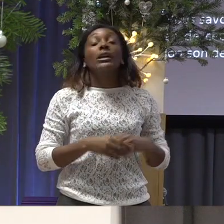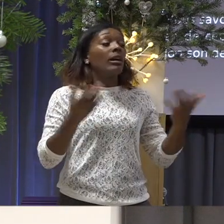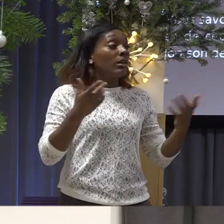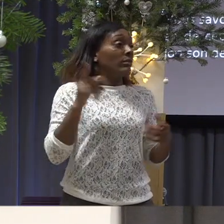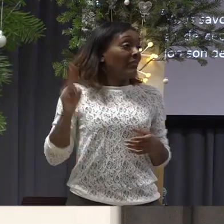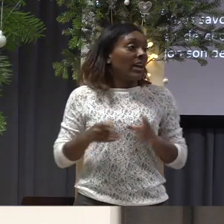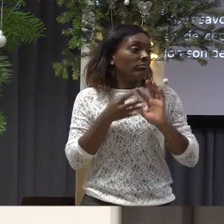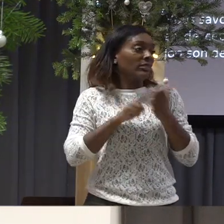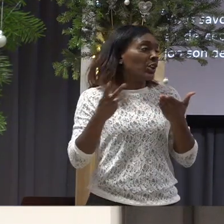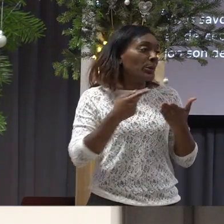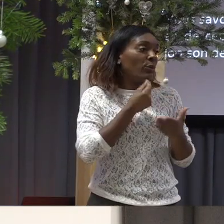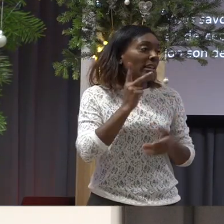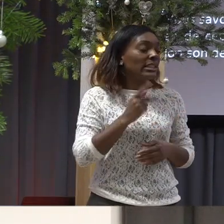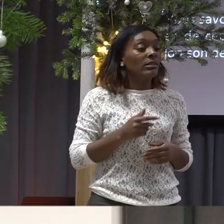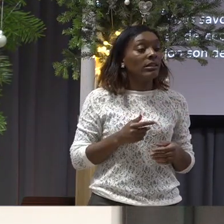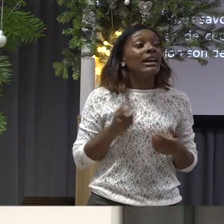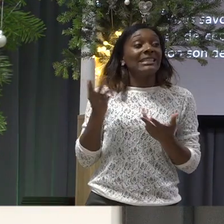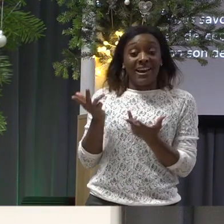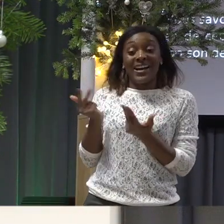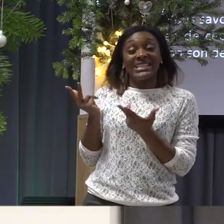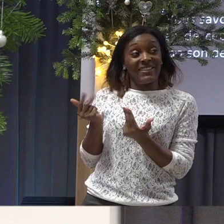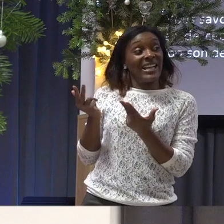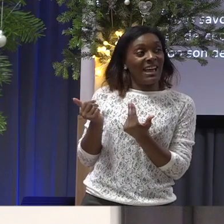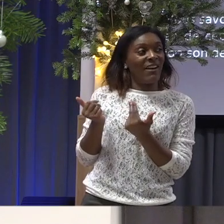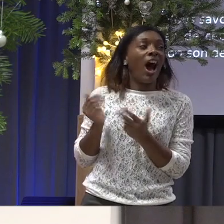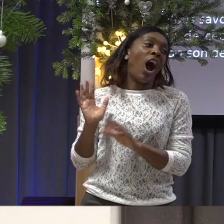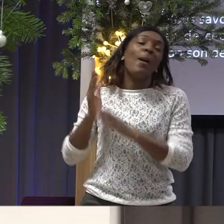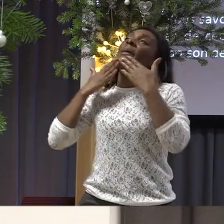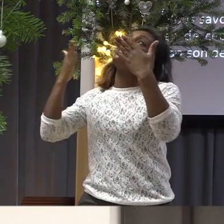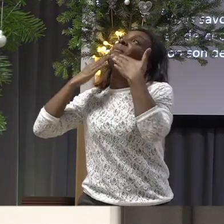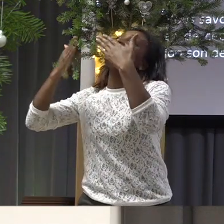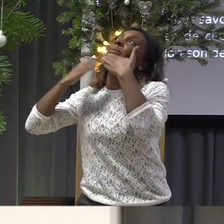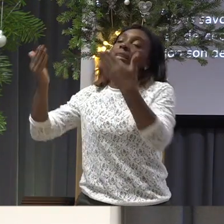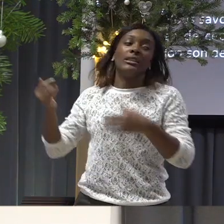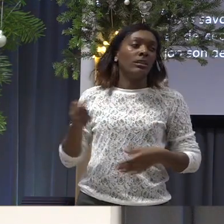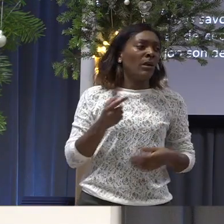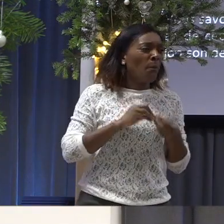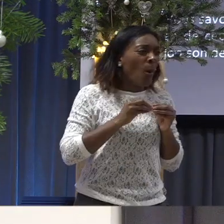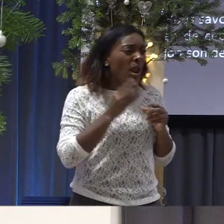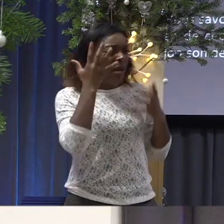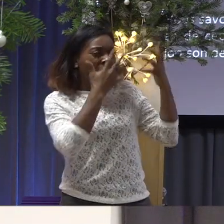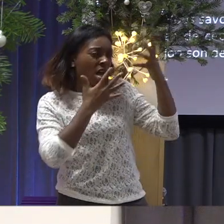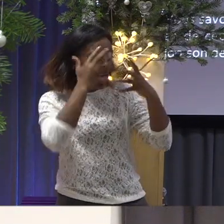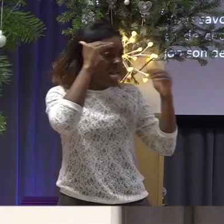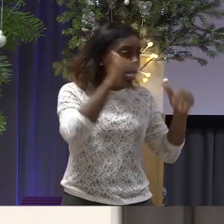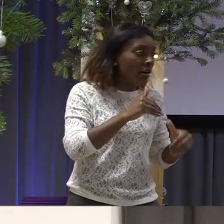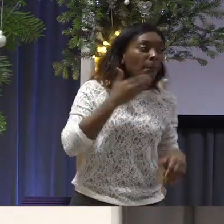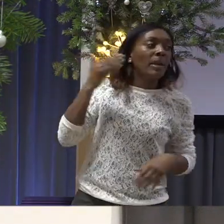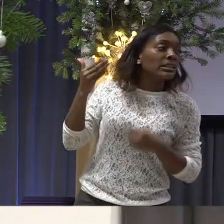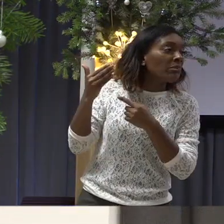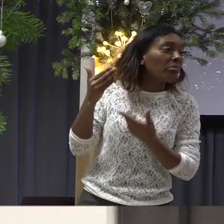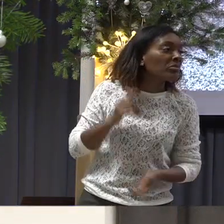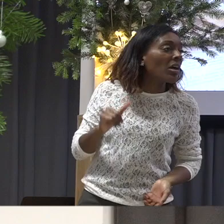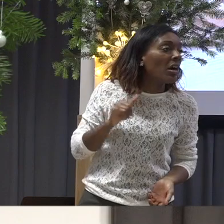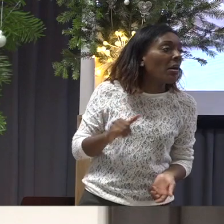marche, pour ce qui va. Mais il est difficile de le remercier lorsqu'on est aux prises avec une forte opposition. Je vais